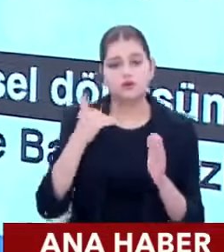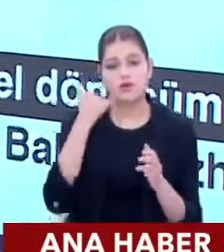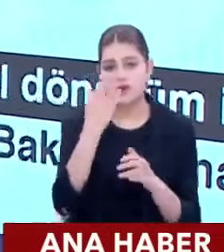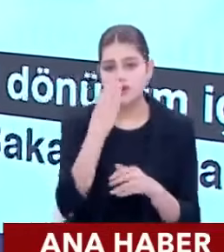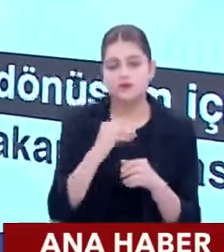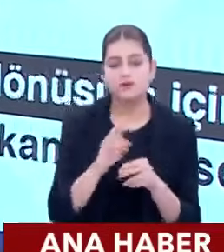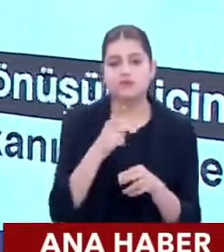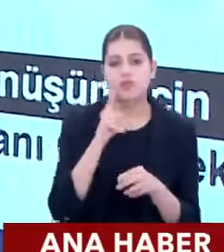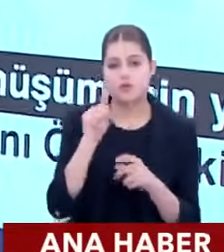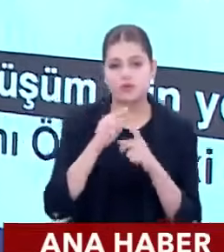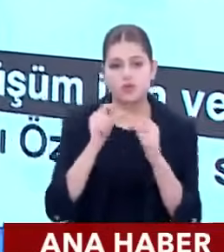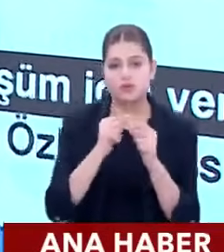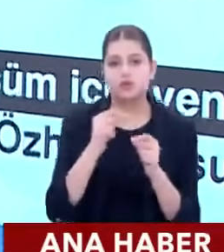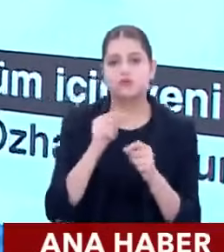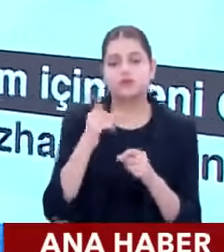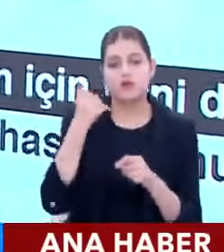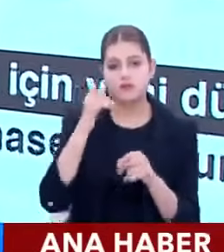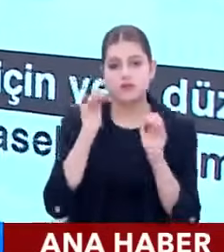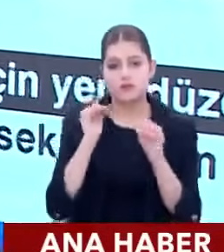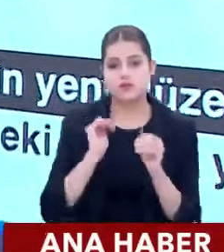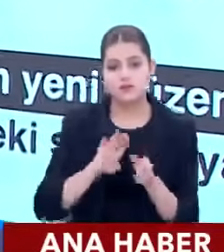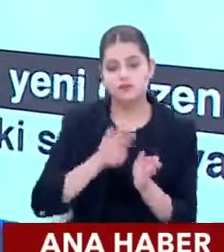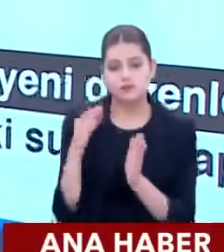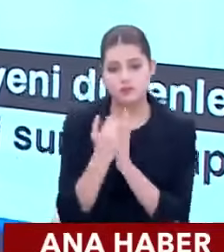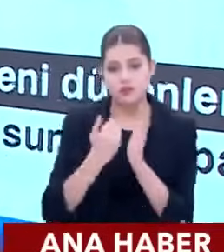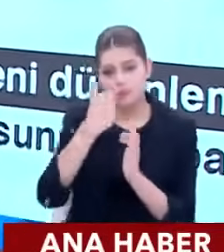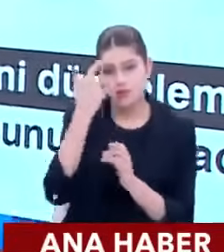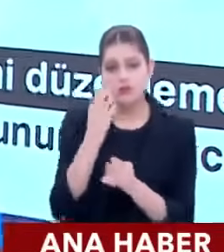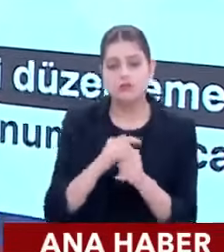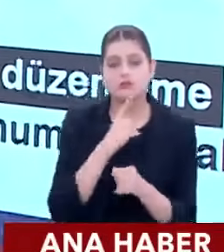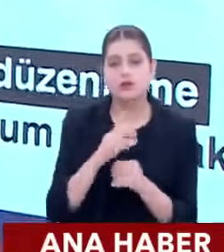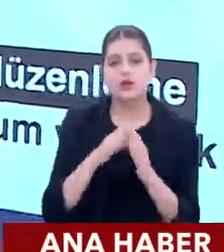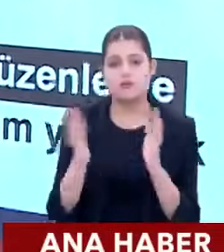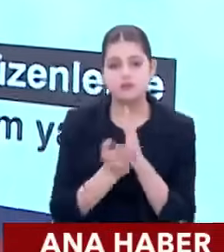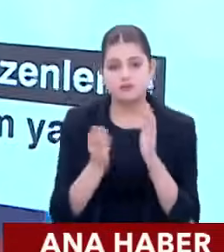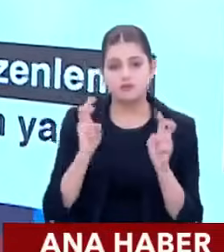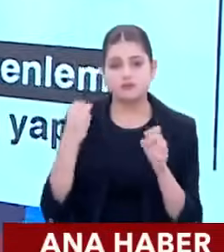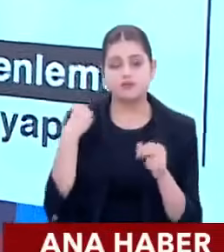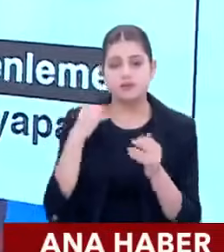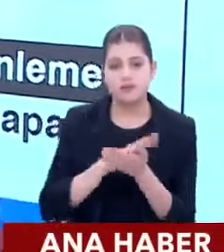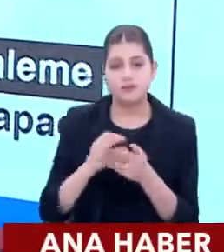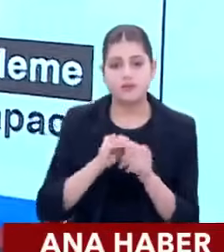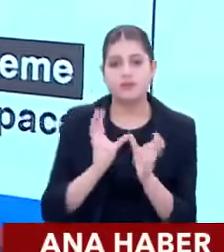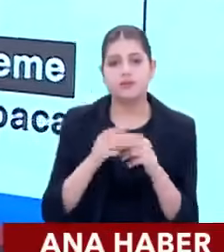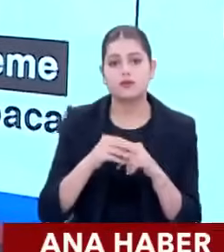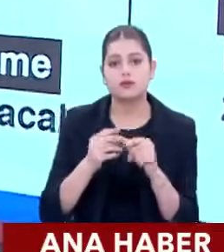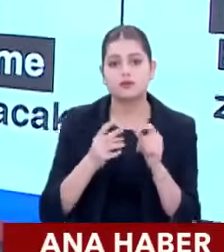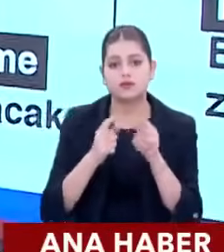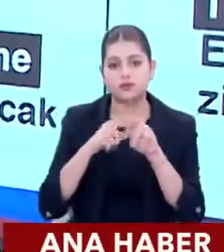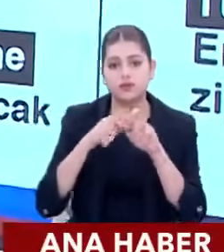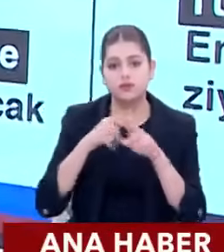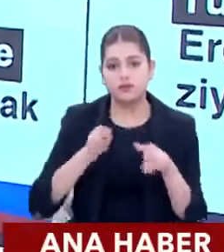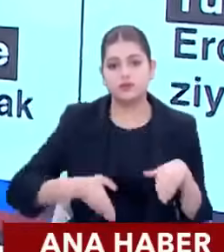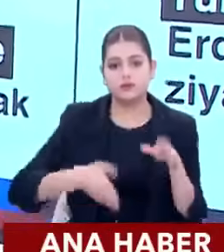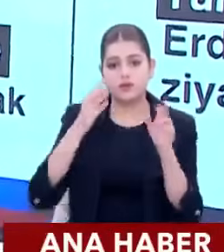Evet 10 GB internet ve cep telefonu desteğinin ayrıntıları belli olacak kentsel dönüşüm için yeni düzenleme Çevre Bakanı özhaseki